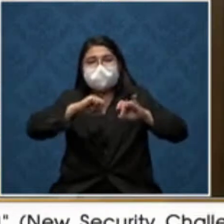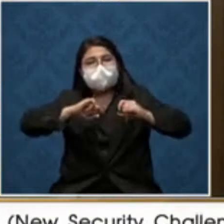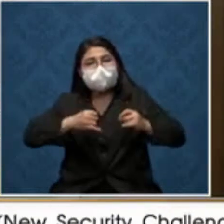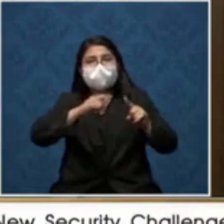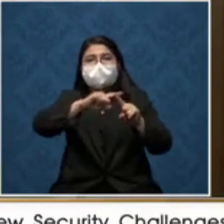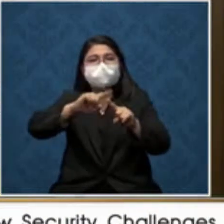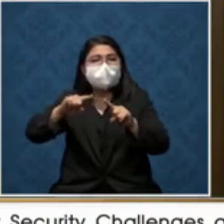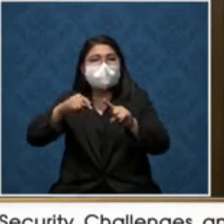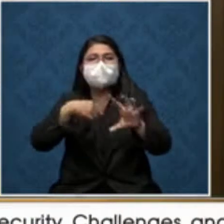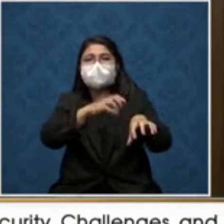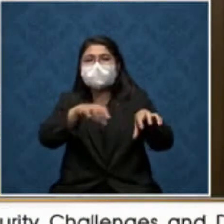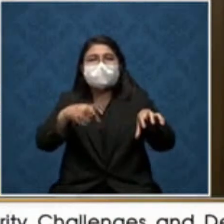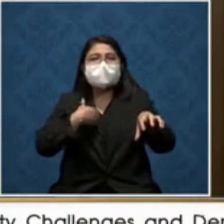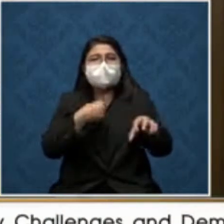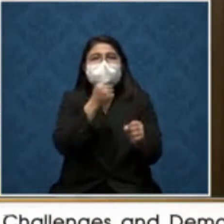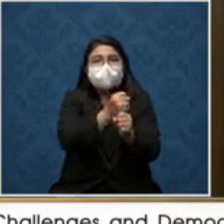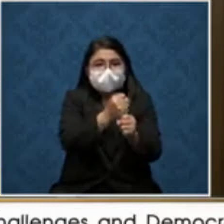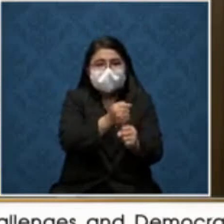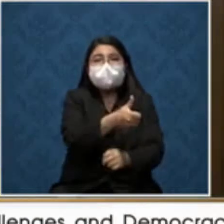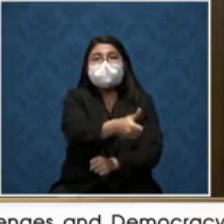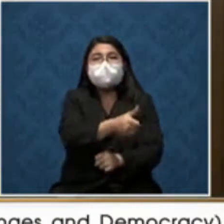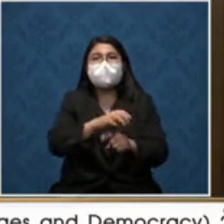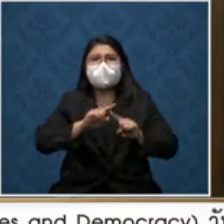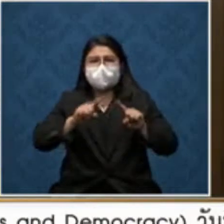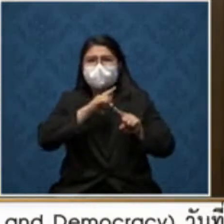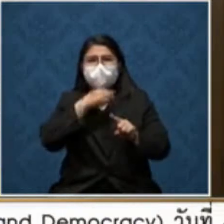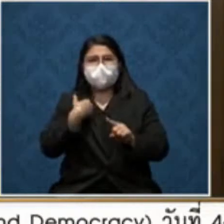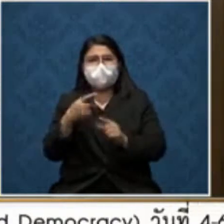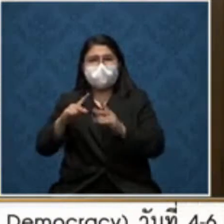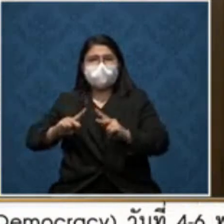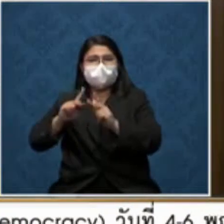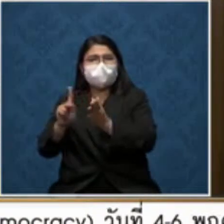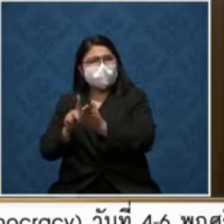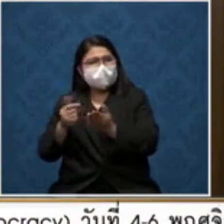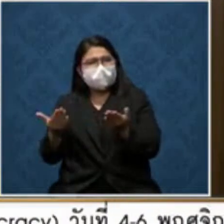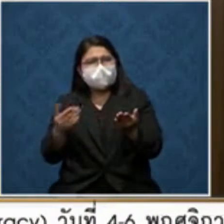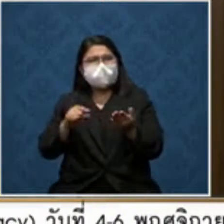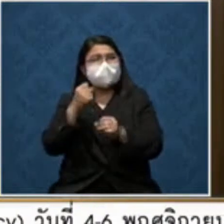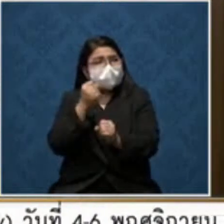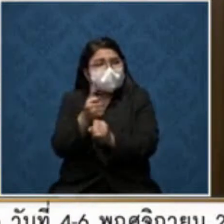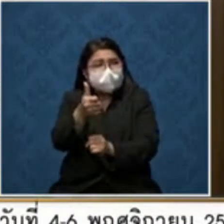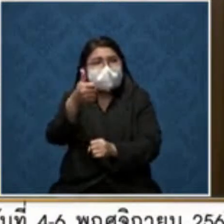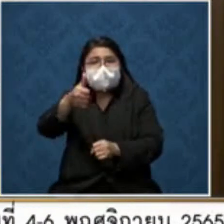ก็ตองตคำถามวา กฎกระสวงนี้มมาทดแนสาระสำคญของกฎหมายที่เราพยายามแ้ได้หรอไม่